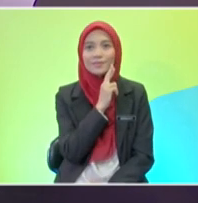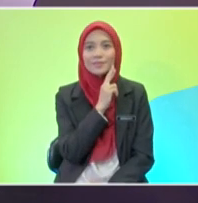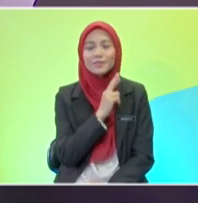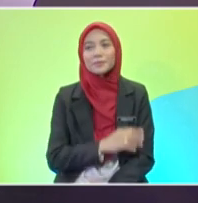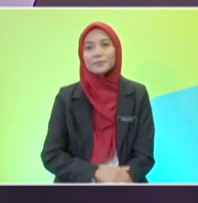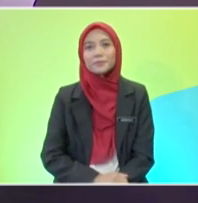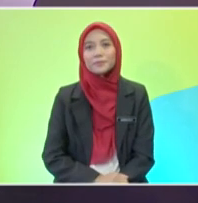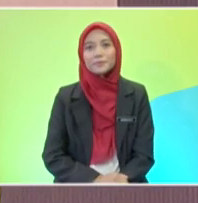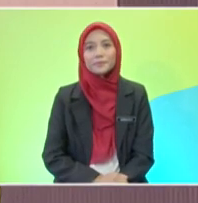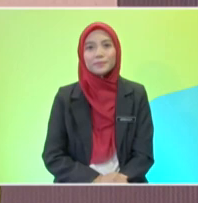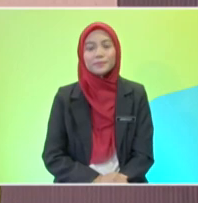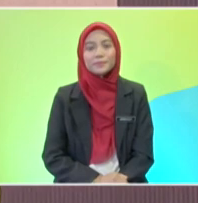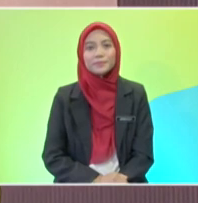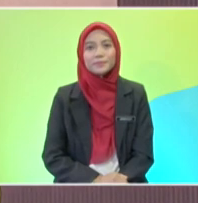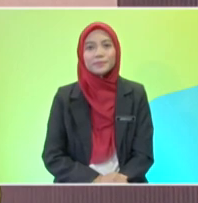oke